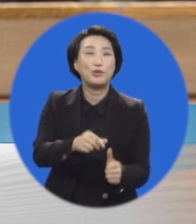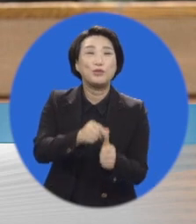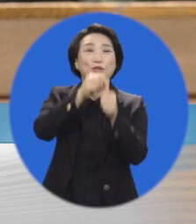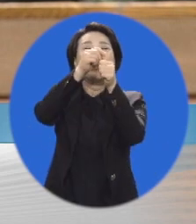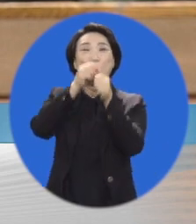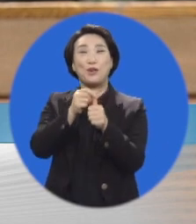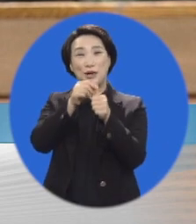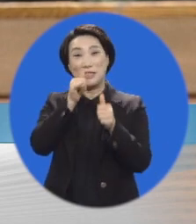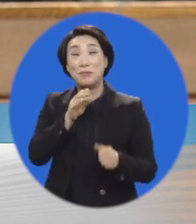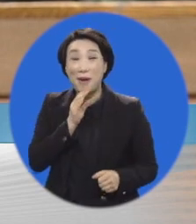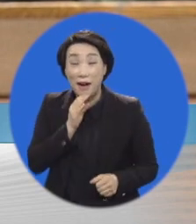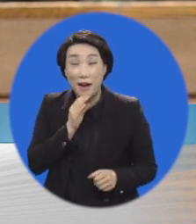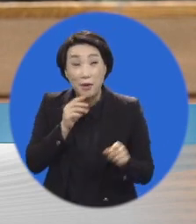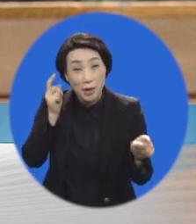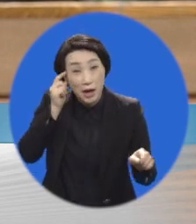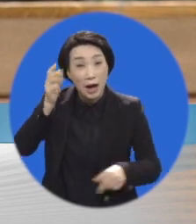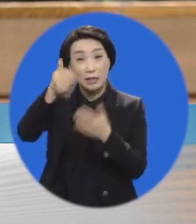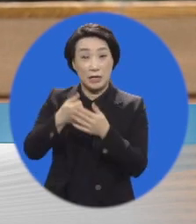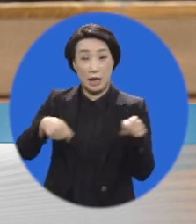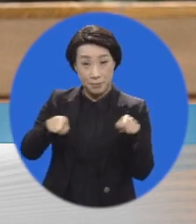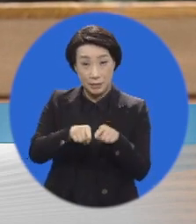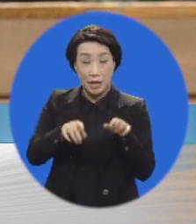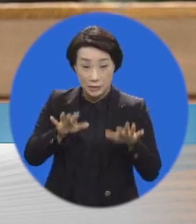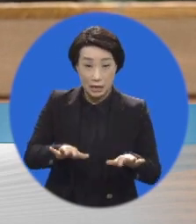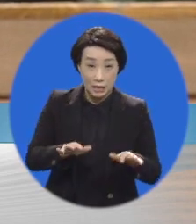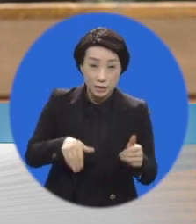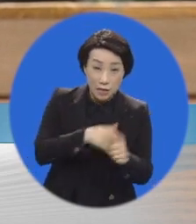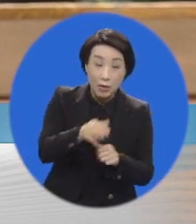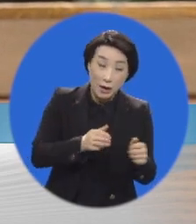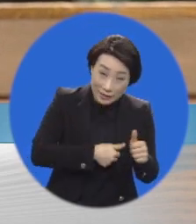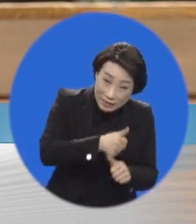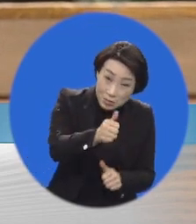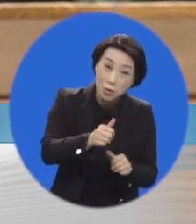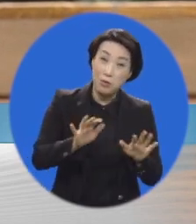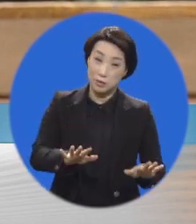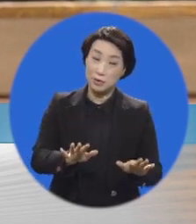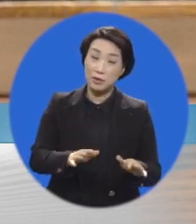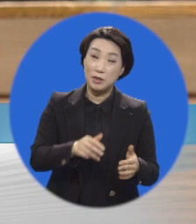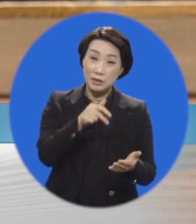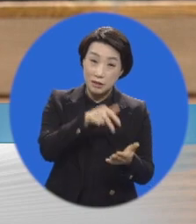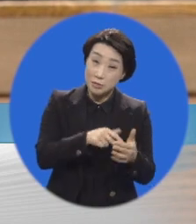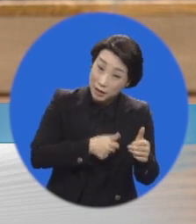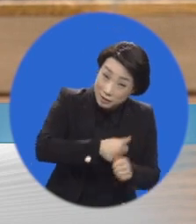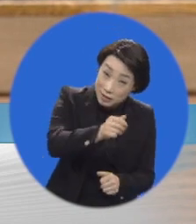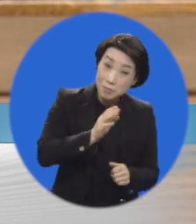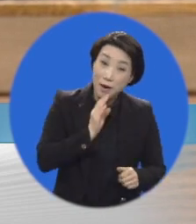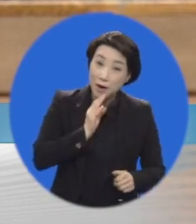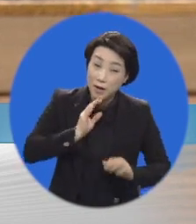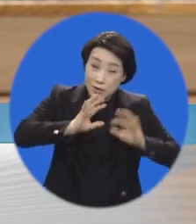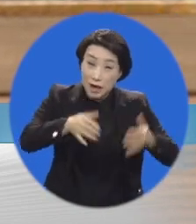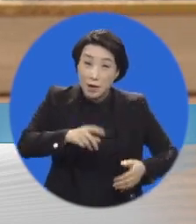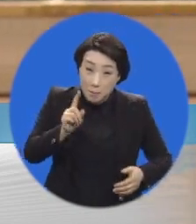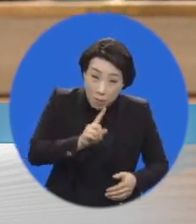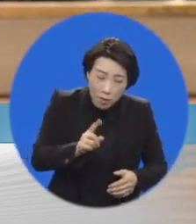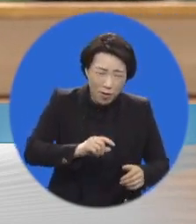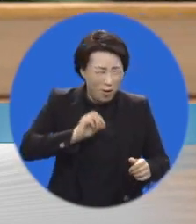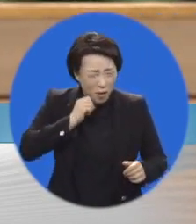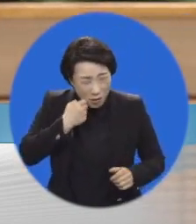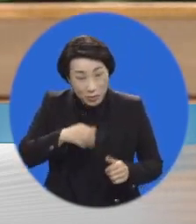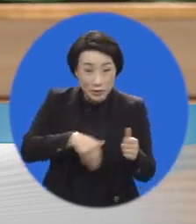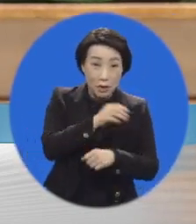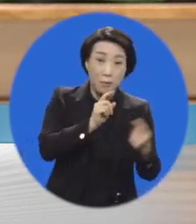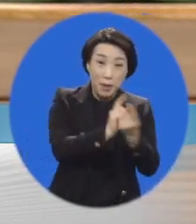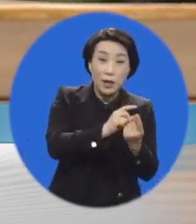하나님과 함께하는 자는 현실을 이기고 상황을 이기고 이 세상에 어떤 극박한 상황이